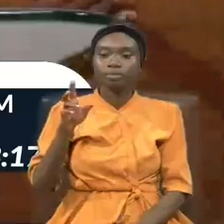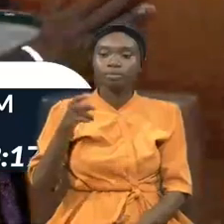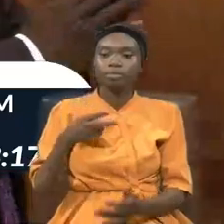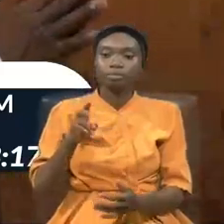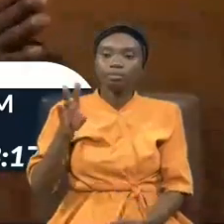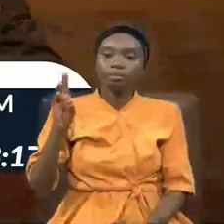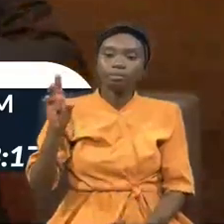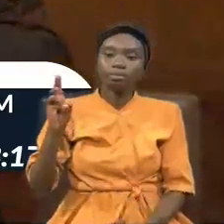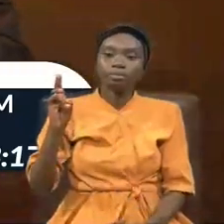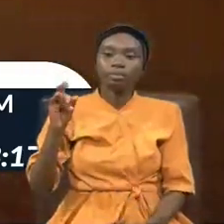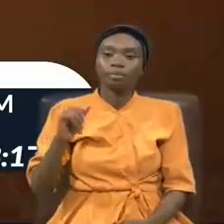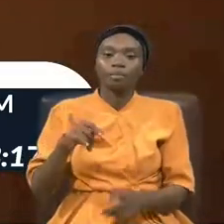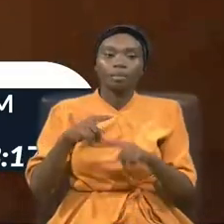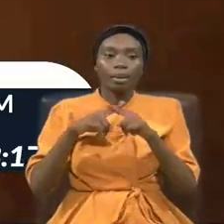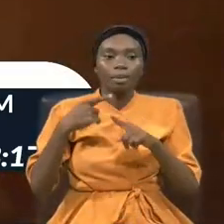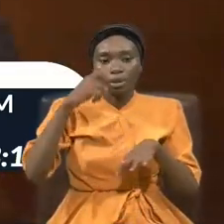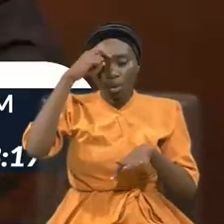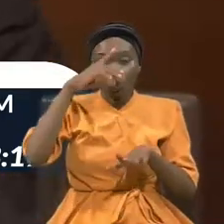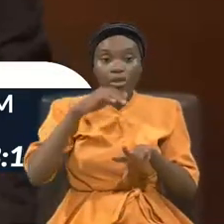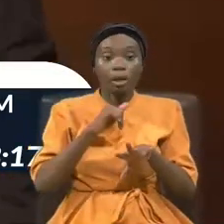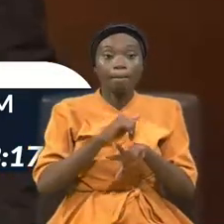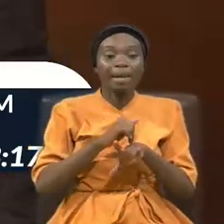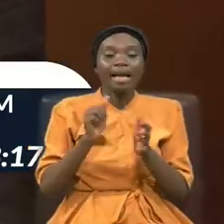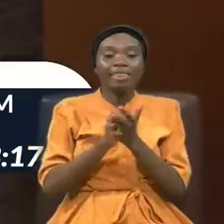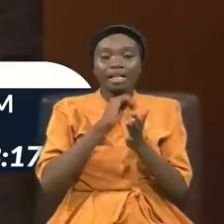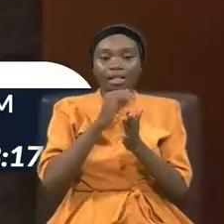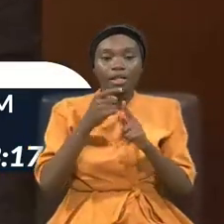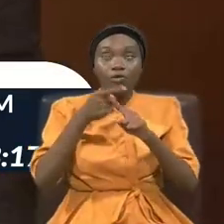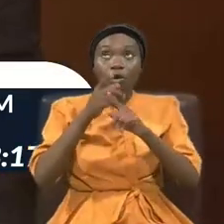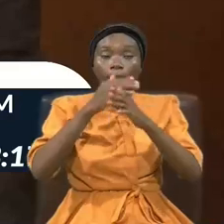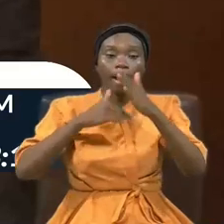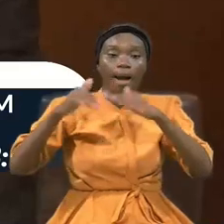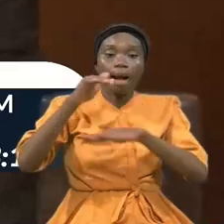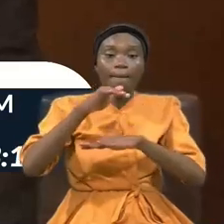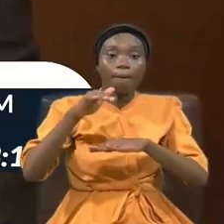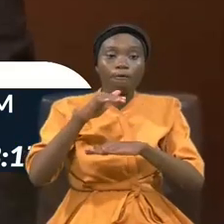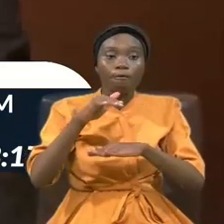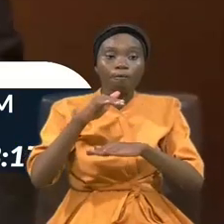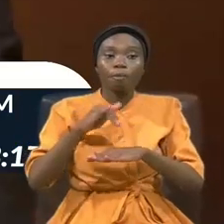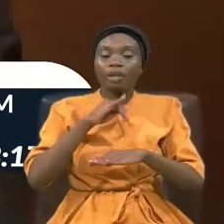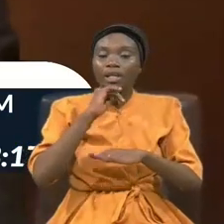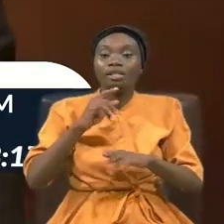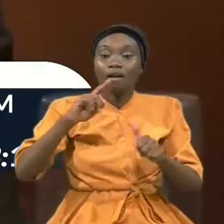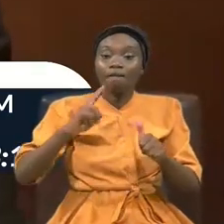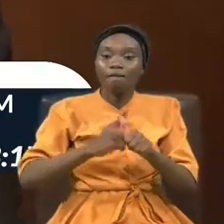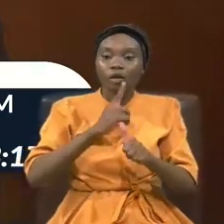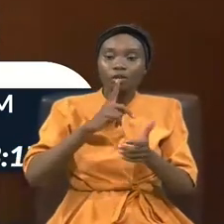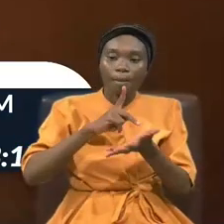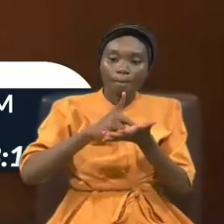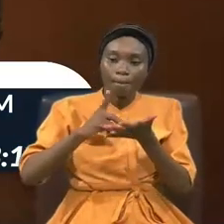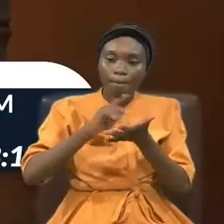verset 17, car la sagesse d'en haut est premièrement